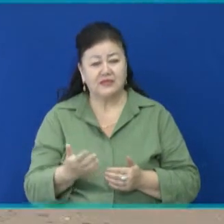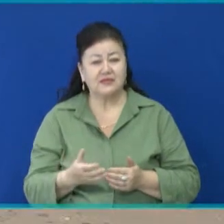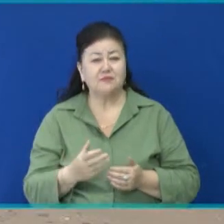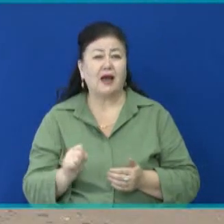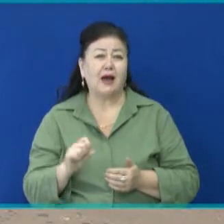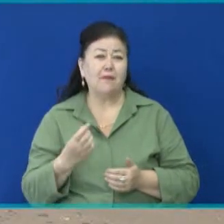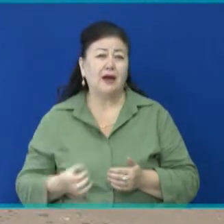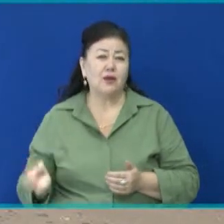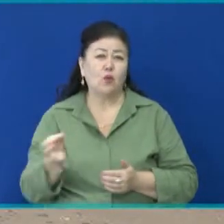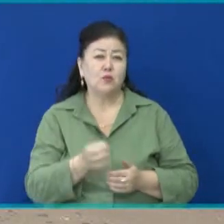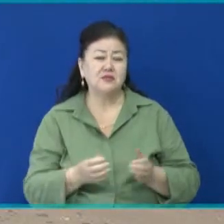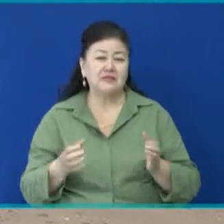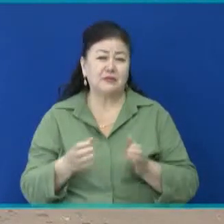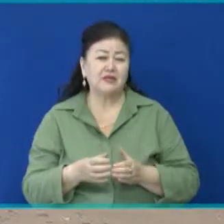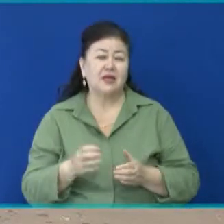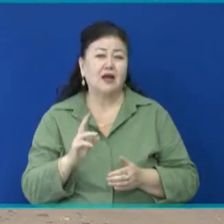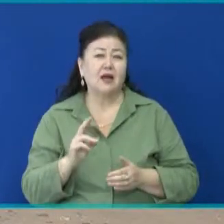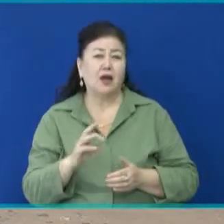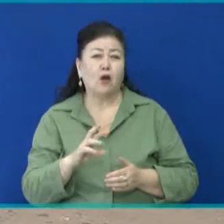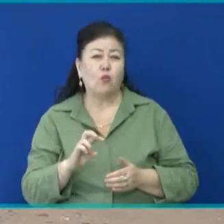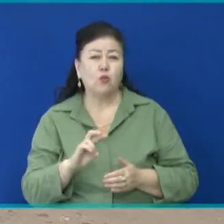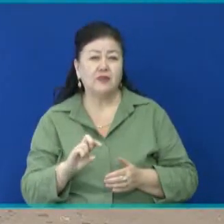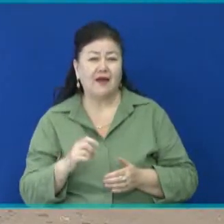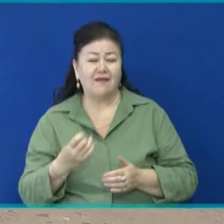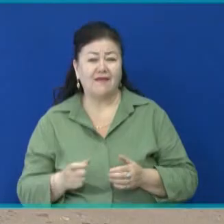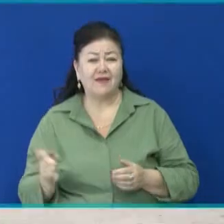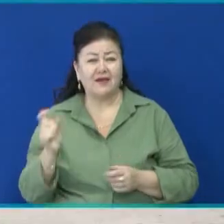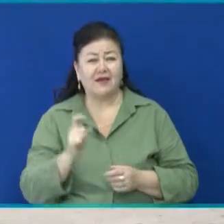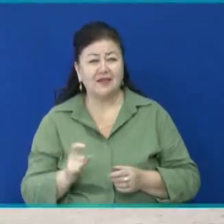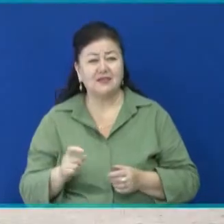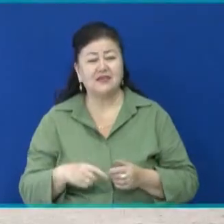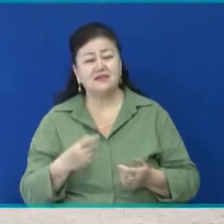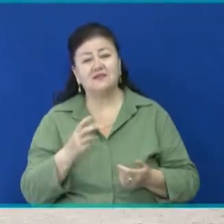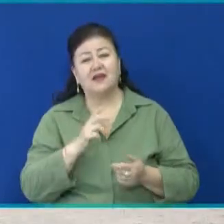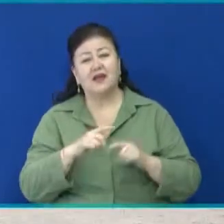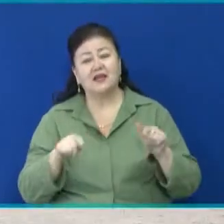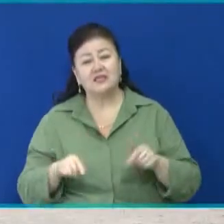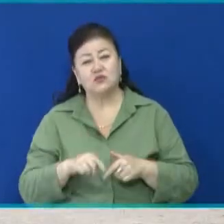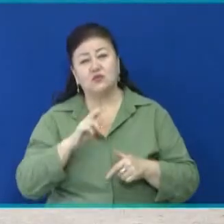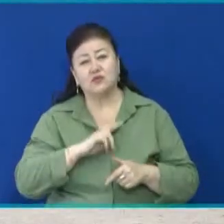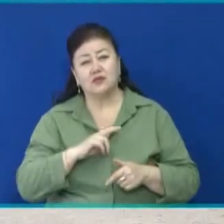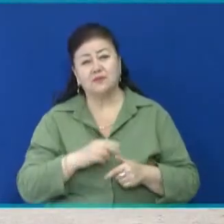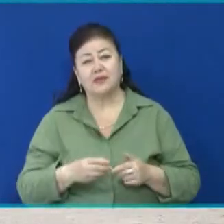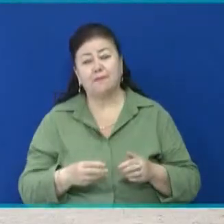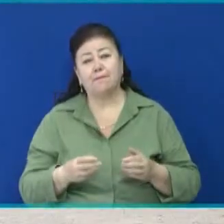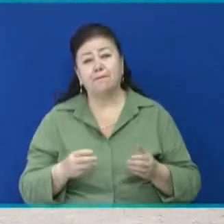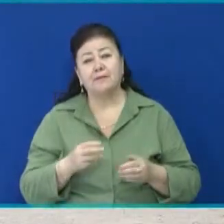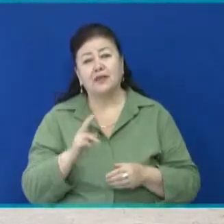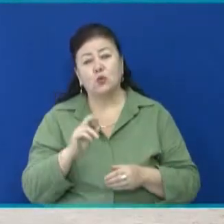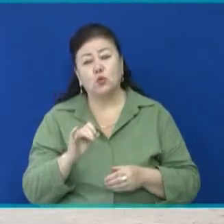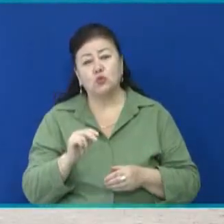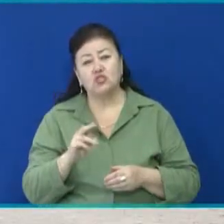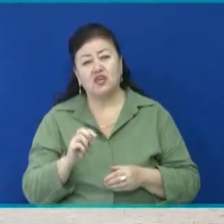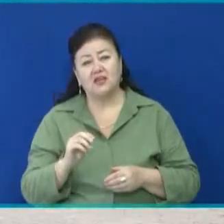облысы бойынша департаменті коммуналдық қызметтерге тарифті өзгерту бойынша тиісті жұмыстар жүргізуде. Оның ішінде департаментке Курчатов су